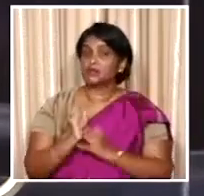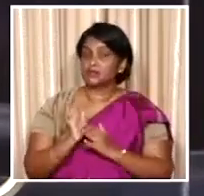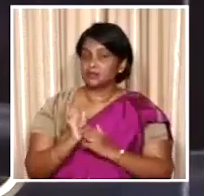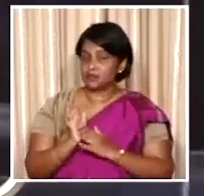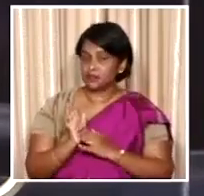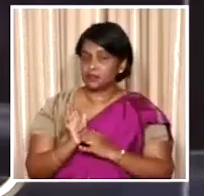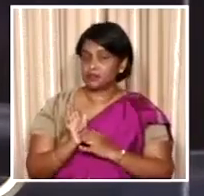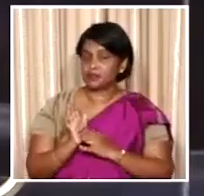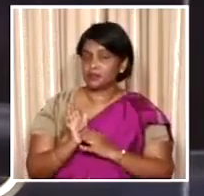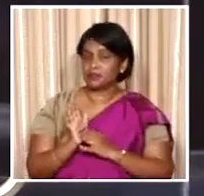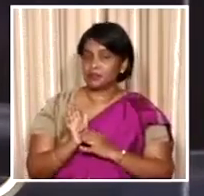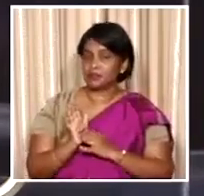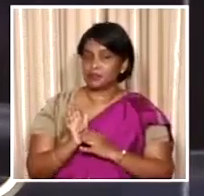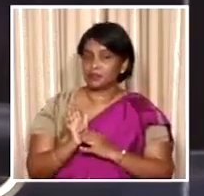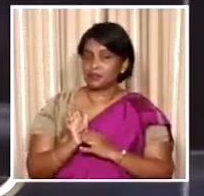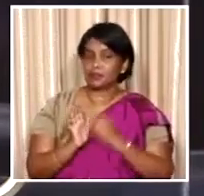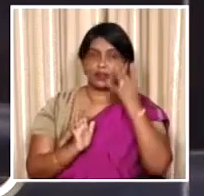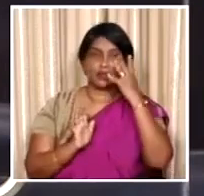සමාජිකයෙක්ට